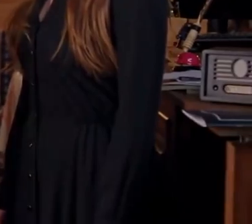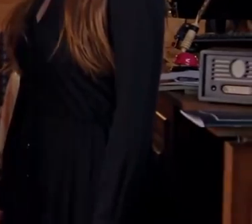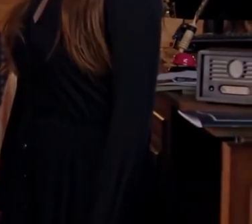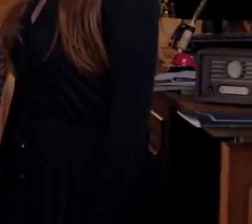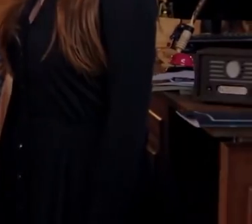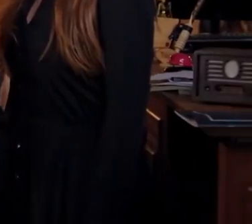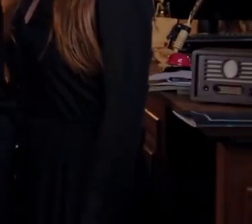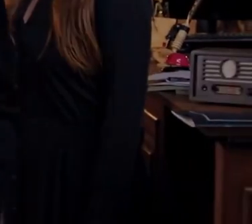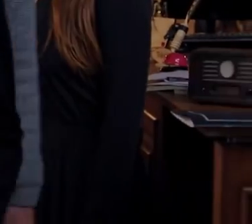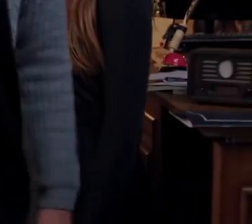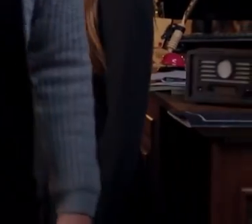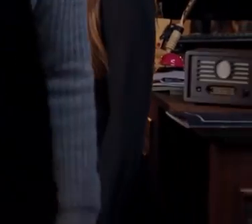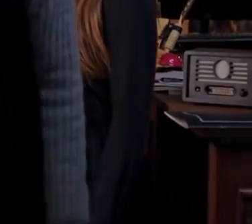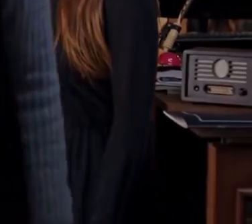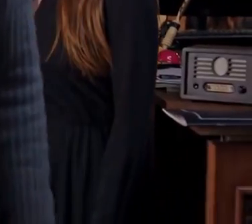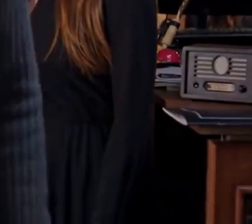gittiler.